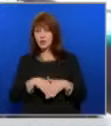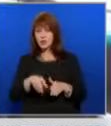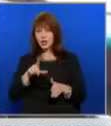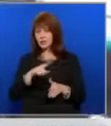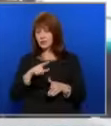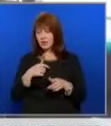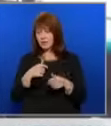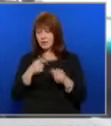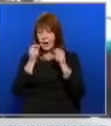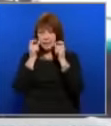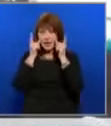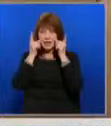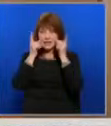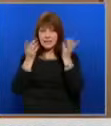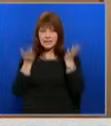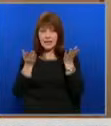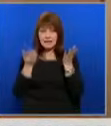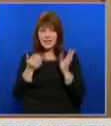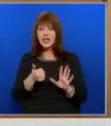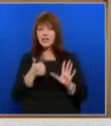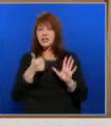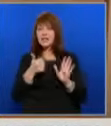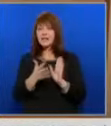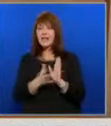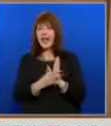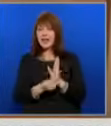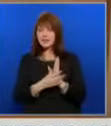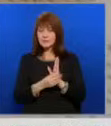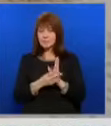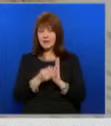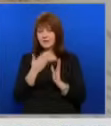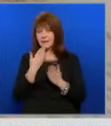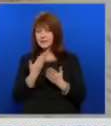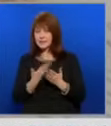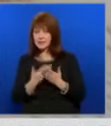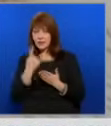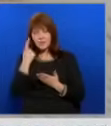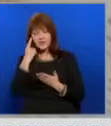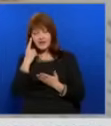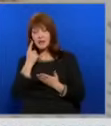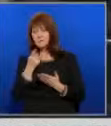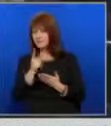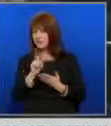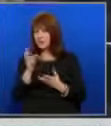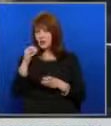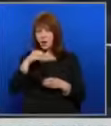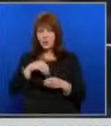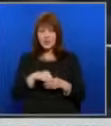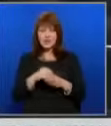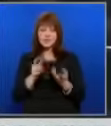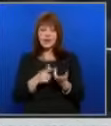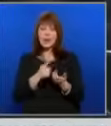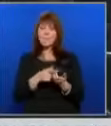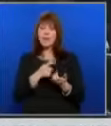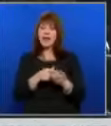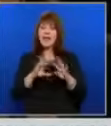бяхме изненадани, че ще има особено мнение. Шестимата експерти, които изразиха особено мнение, признаха, че не са участвали в броенето на всички бюлетини, но